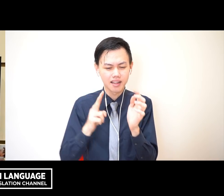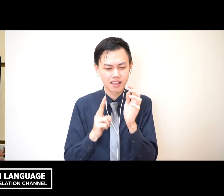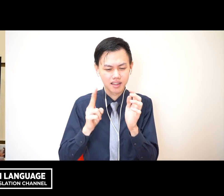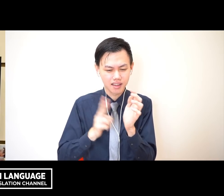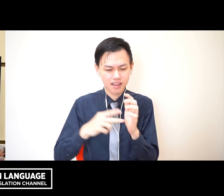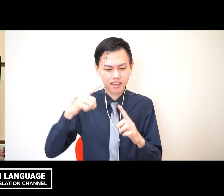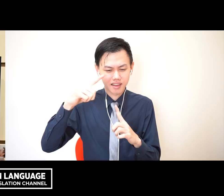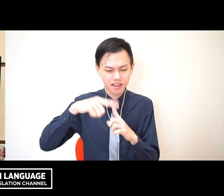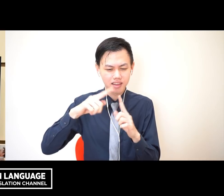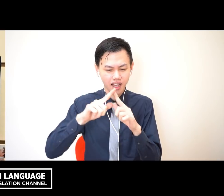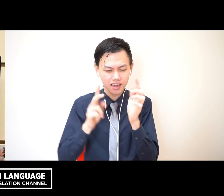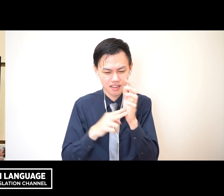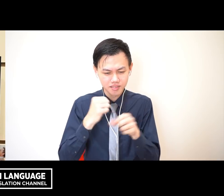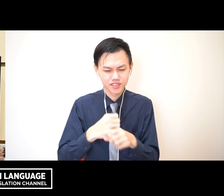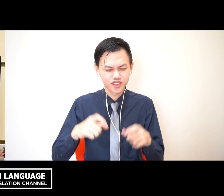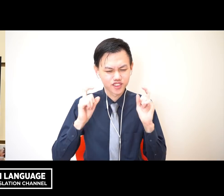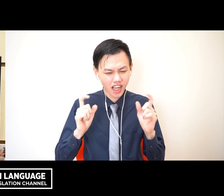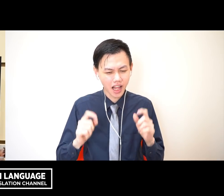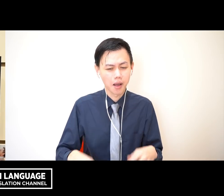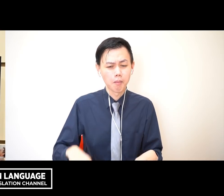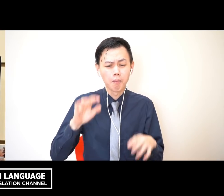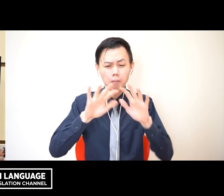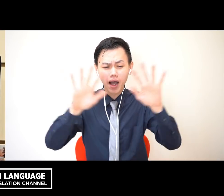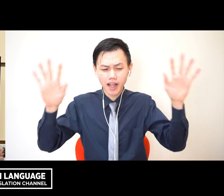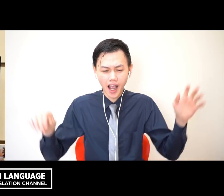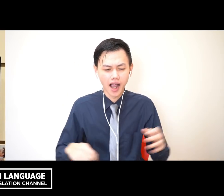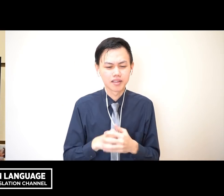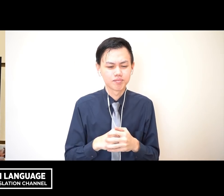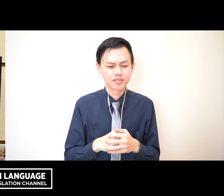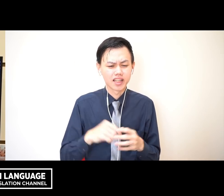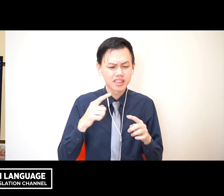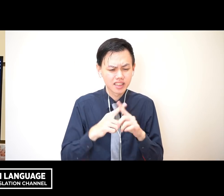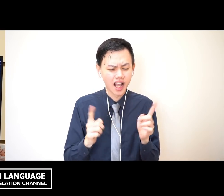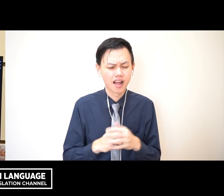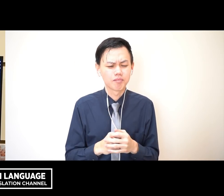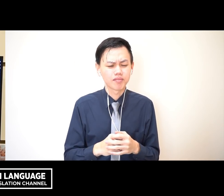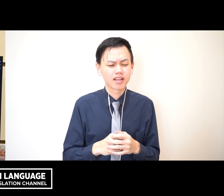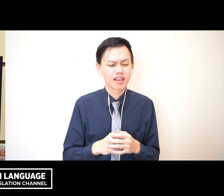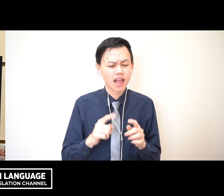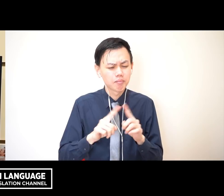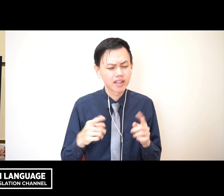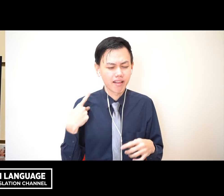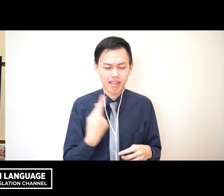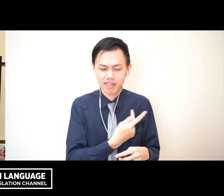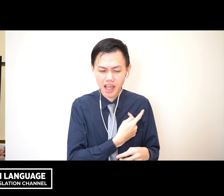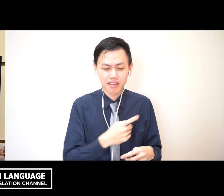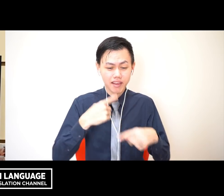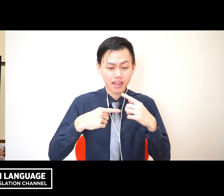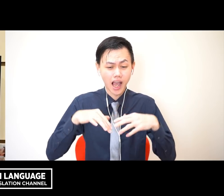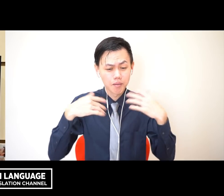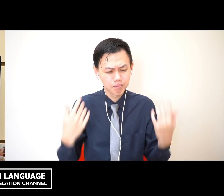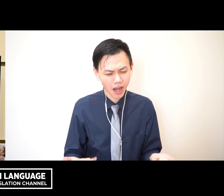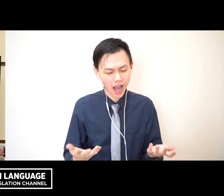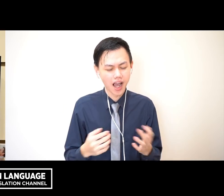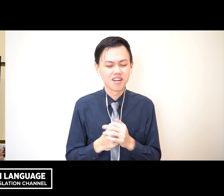berdampak dan orang yang hebat? Karena menjadi hebat bukan tentang status, bukan tentang keuangan, finance